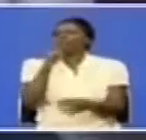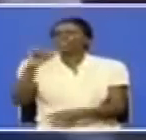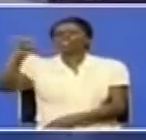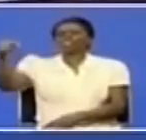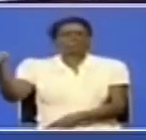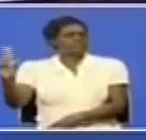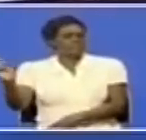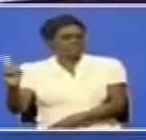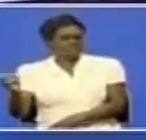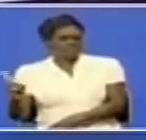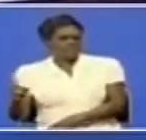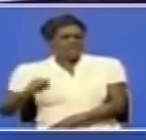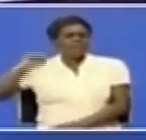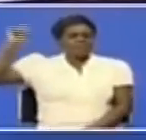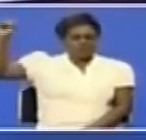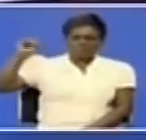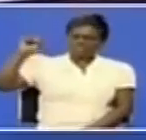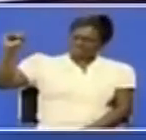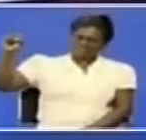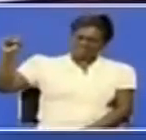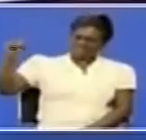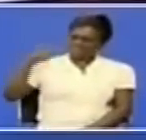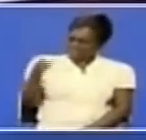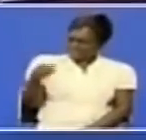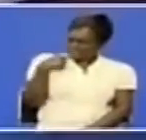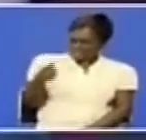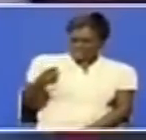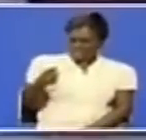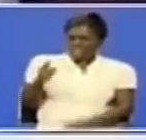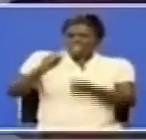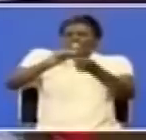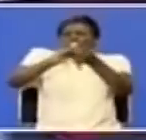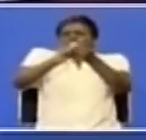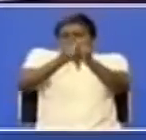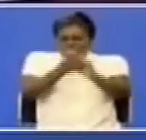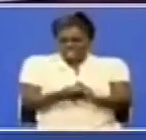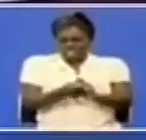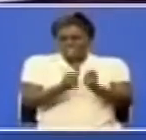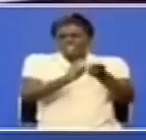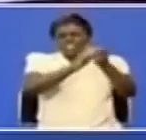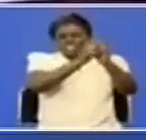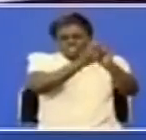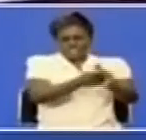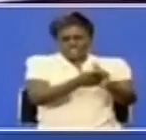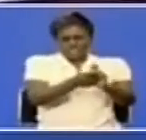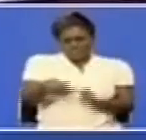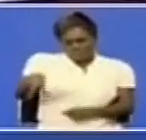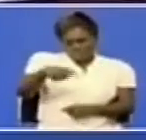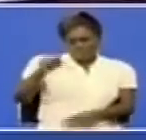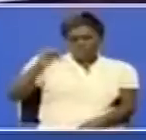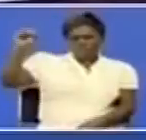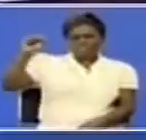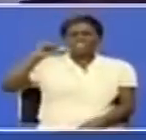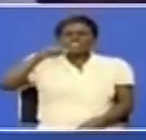Jubilee. Hiyo siasa ndio tunasema tutapindua, tutabadilisha, tuwe na